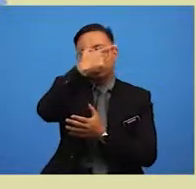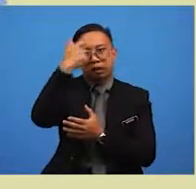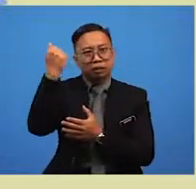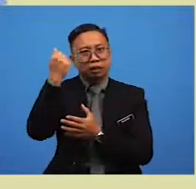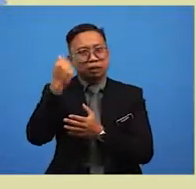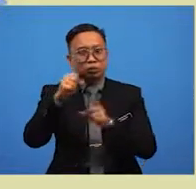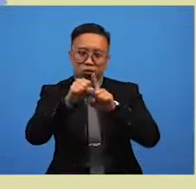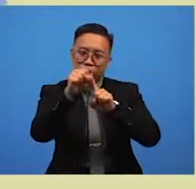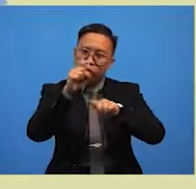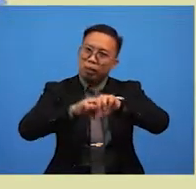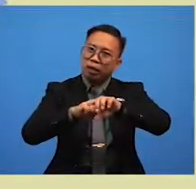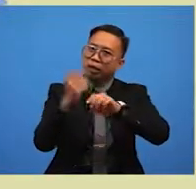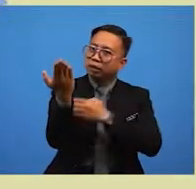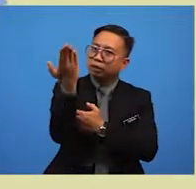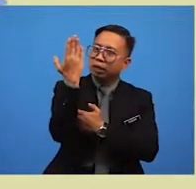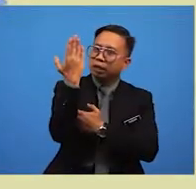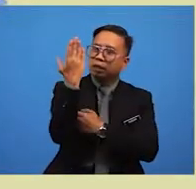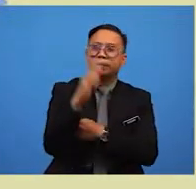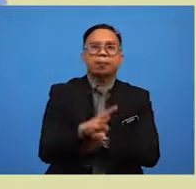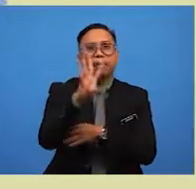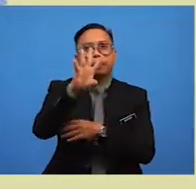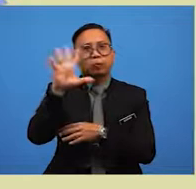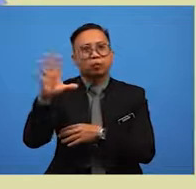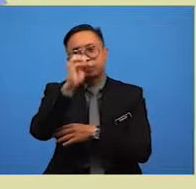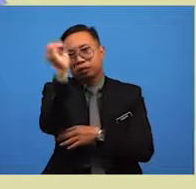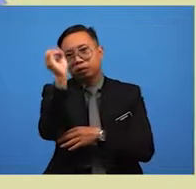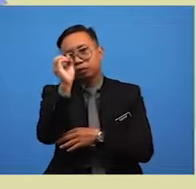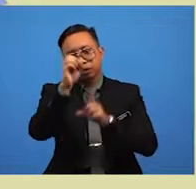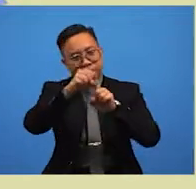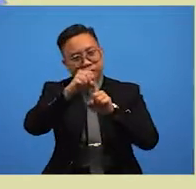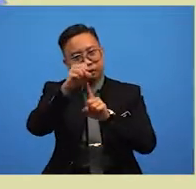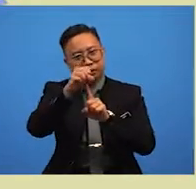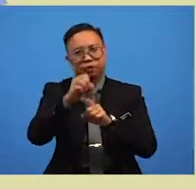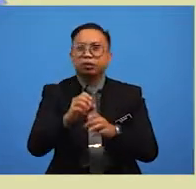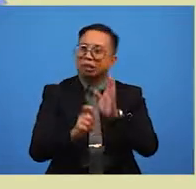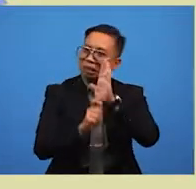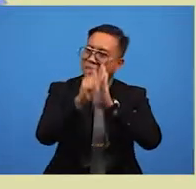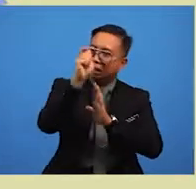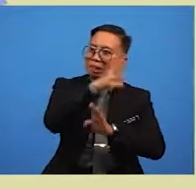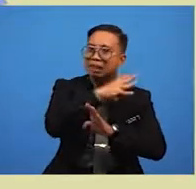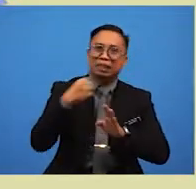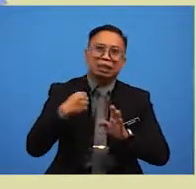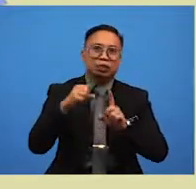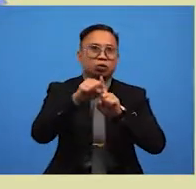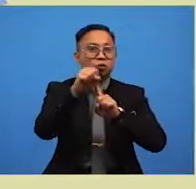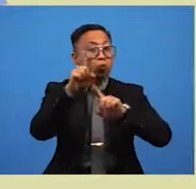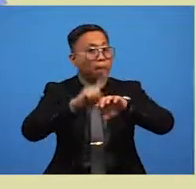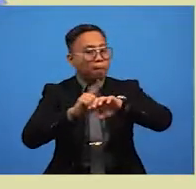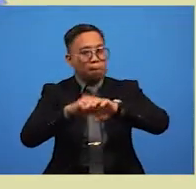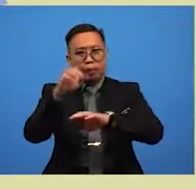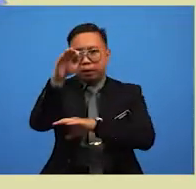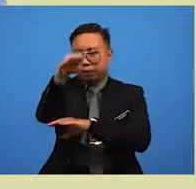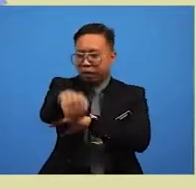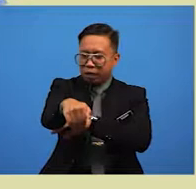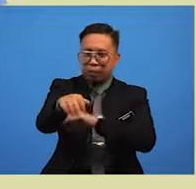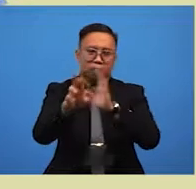suhu pada waktu siang kira-kira 45 darjah Celsius adalah sangat tinggi dan suhu pada waktu malam adalah